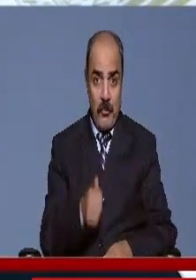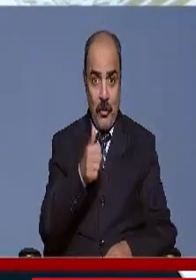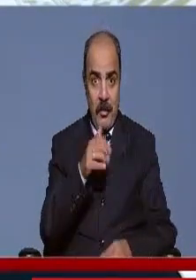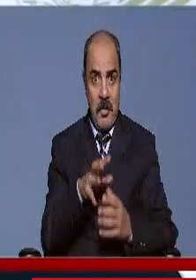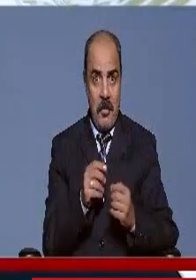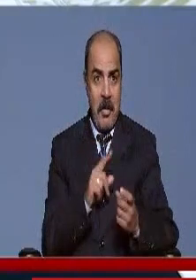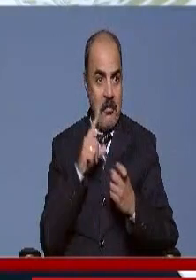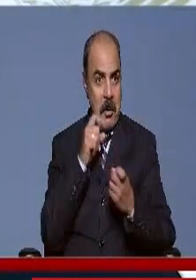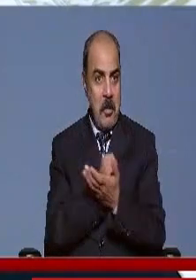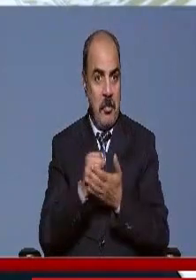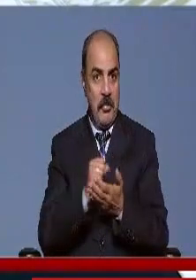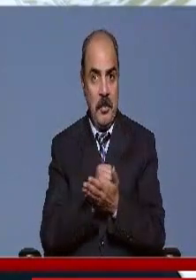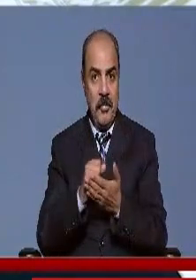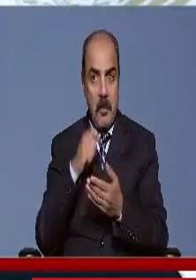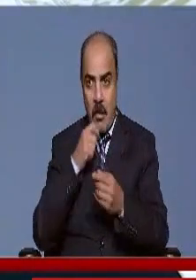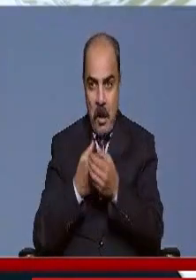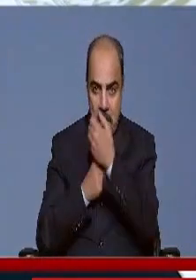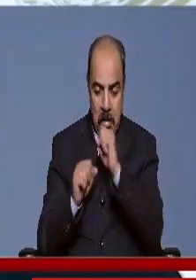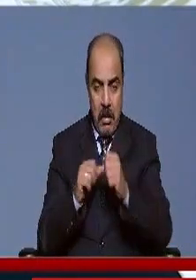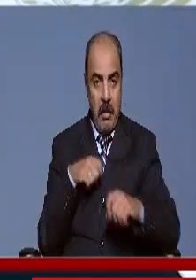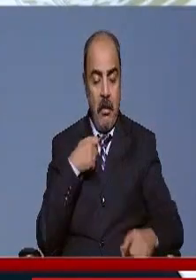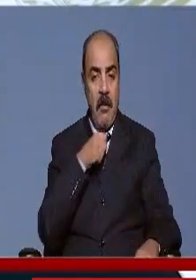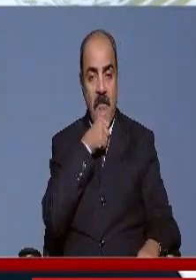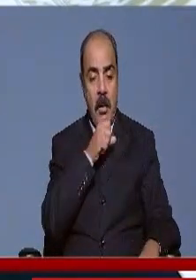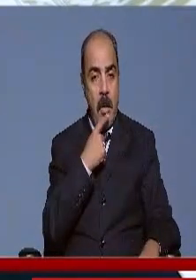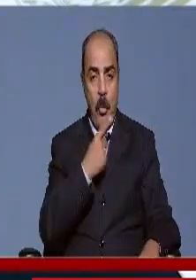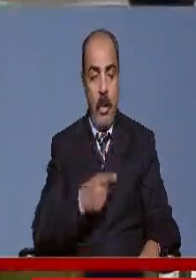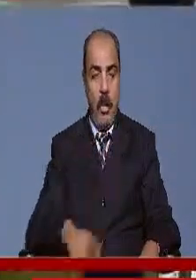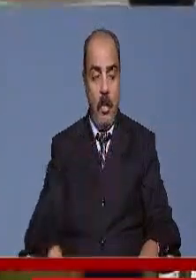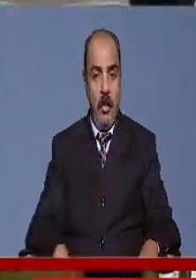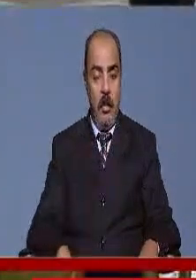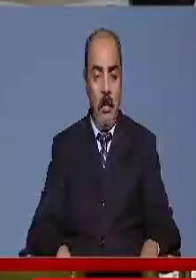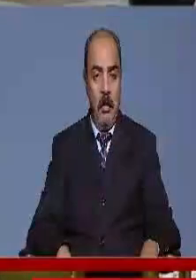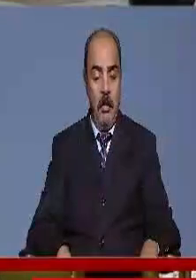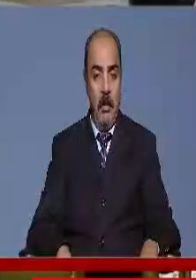لمكافحة الإرهاب؟ أنا بقول للرئيس ماكرون إن